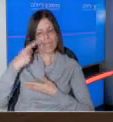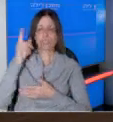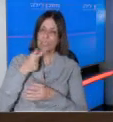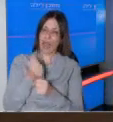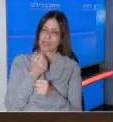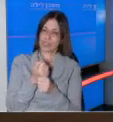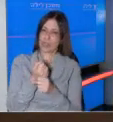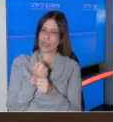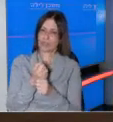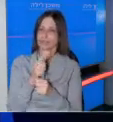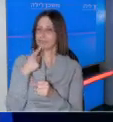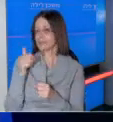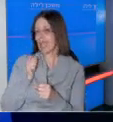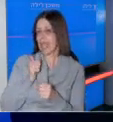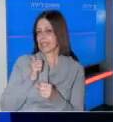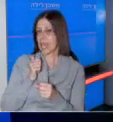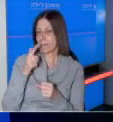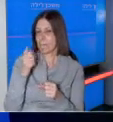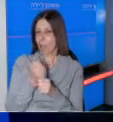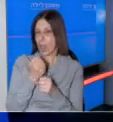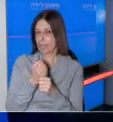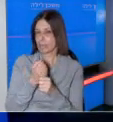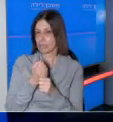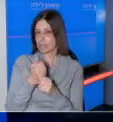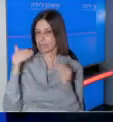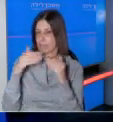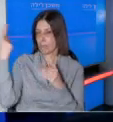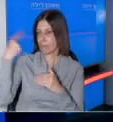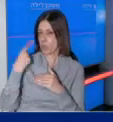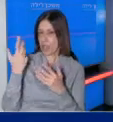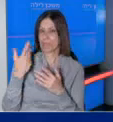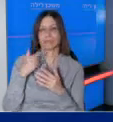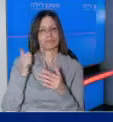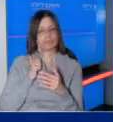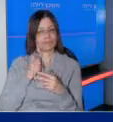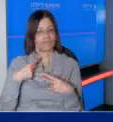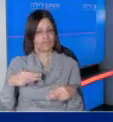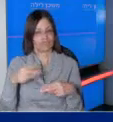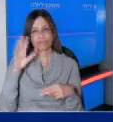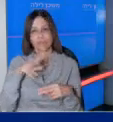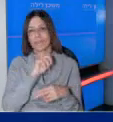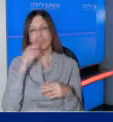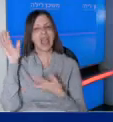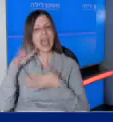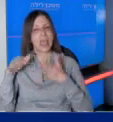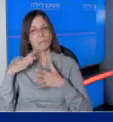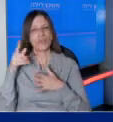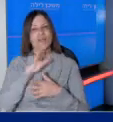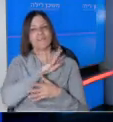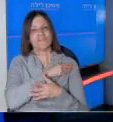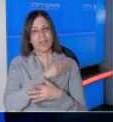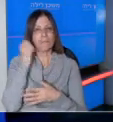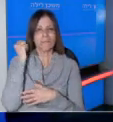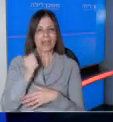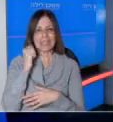אותה. ככה זה... חיילי צהל פועלים לפי פקודה, זה מה שקורה בשטח. חיילי צהל מורתעים גם בנושא האלימות הפלסטינית והרציחות וגל